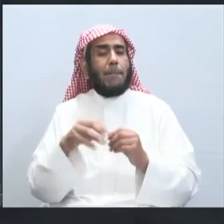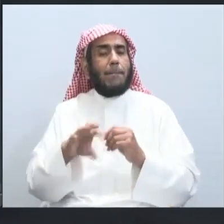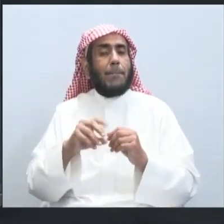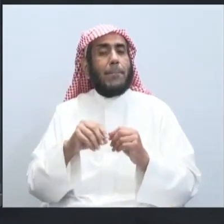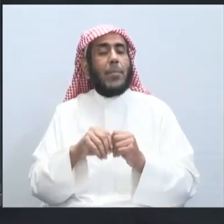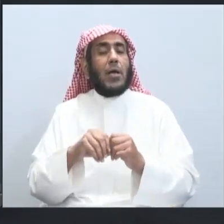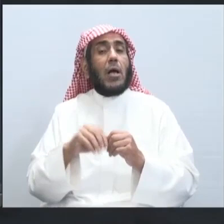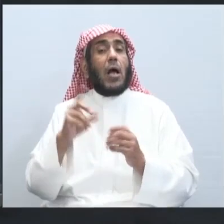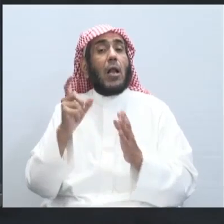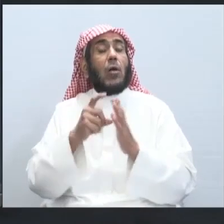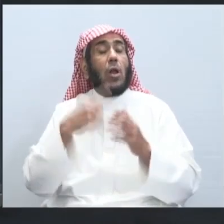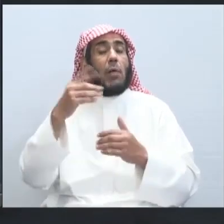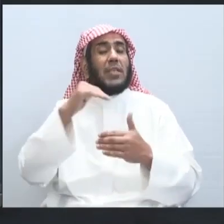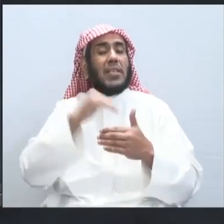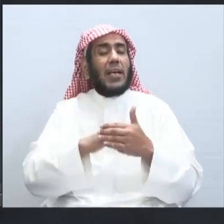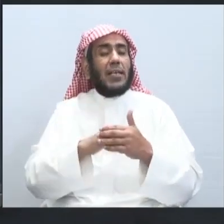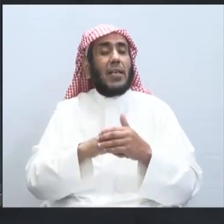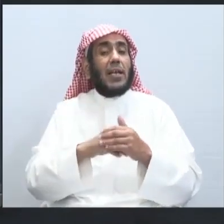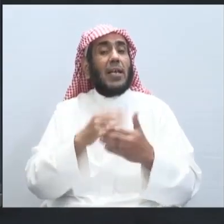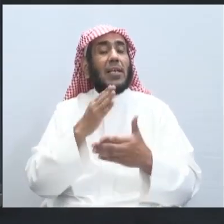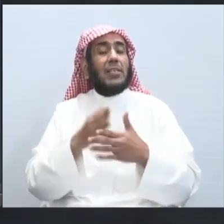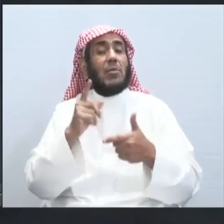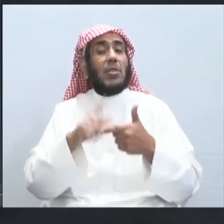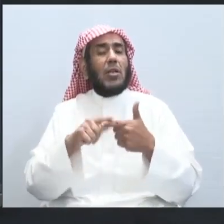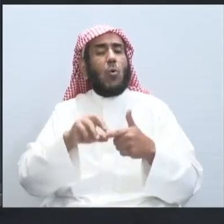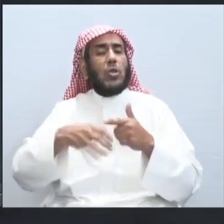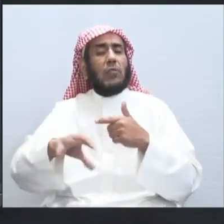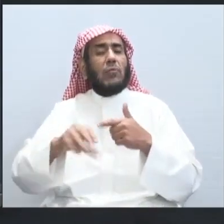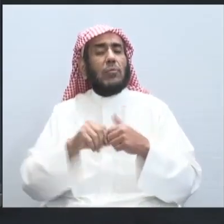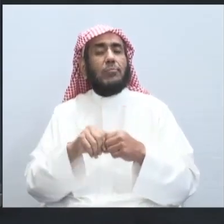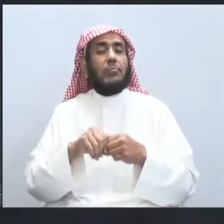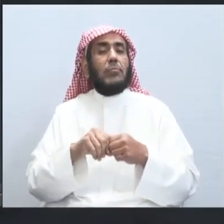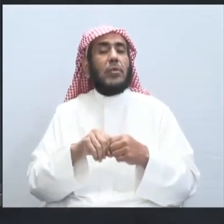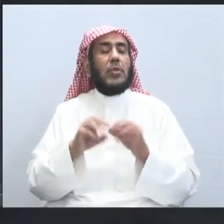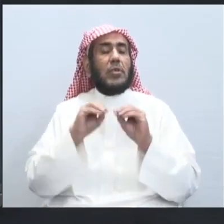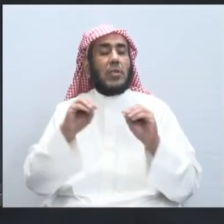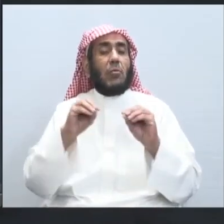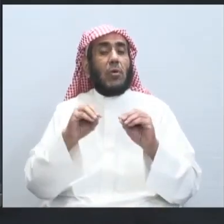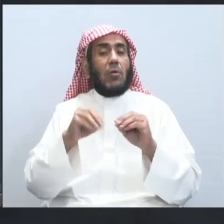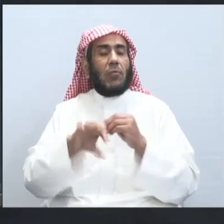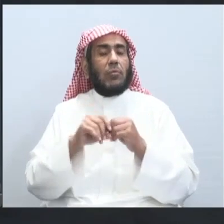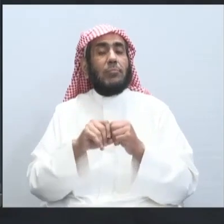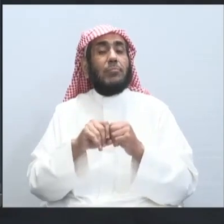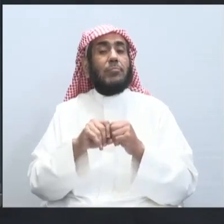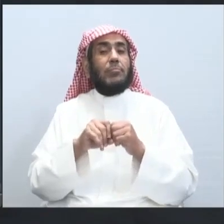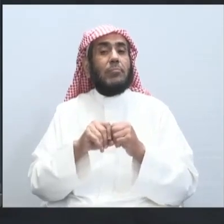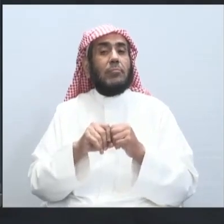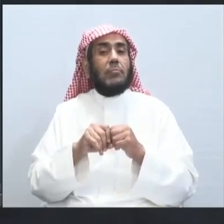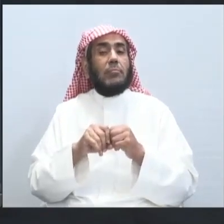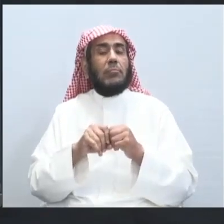القانون العام الداخلي وهو القسم الثاني منه لو عده فروع سنتناول هذه الفروع